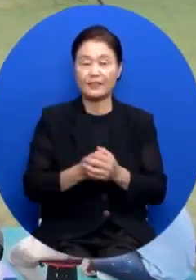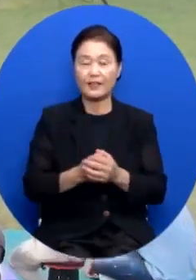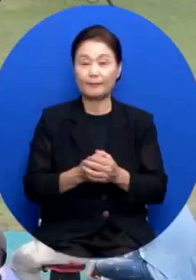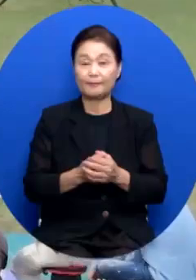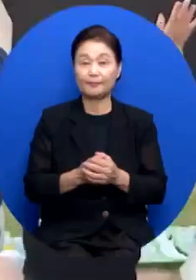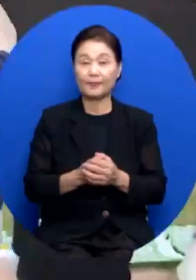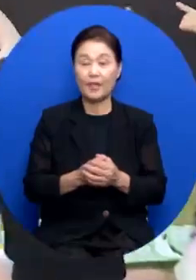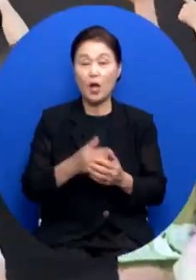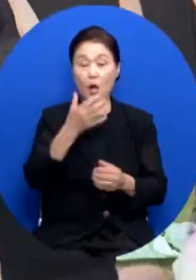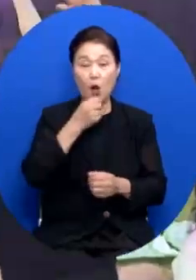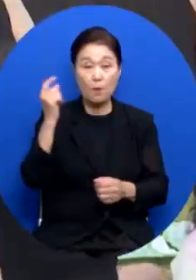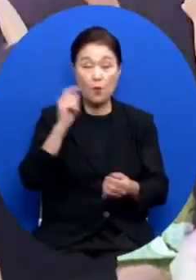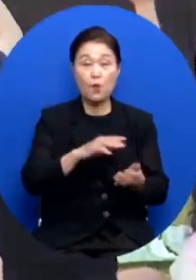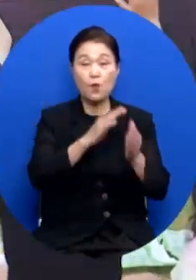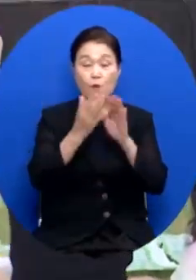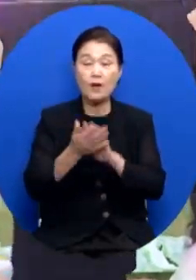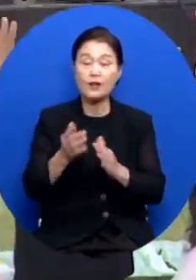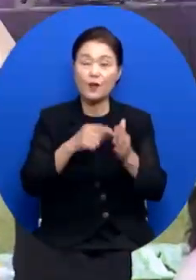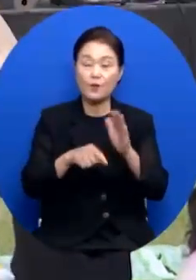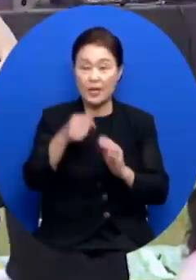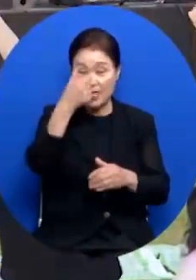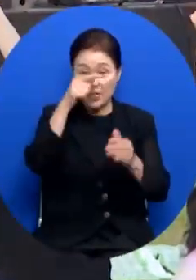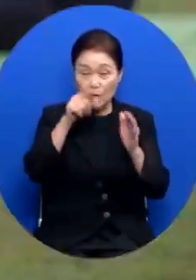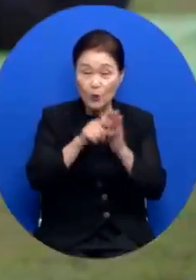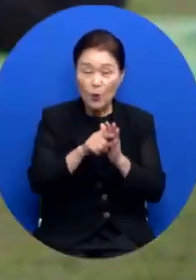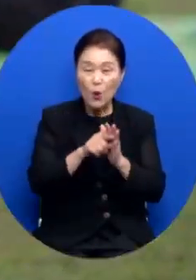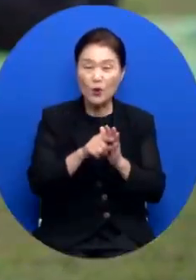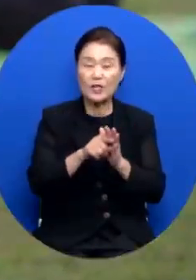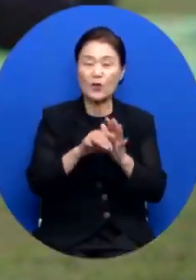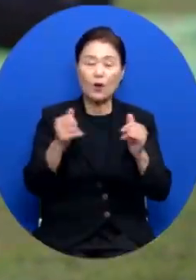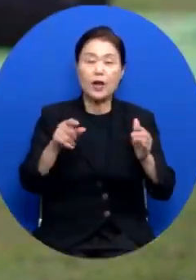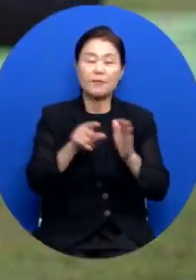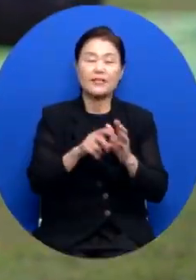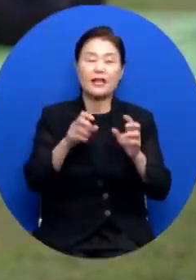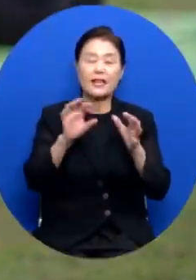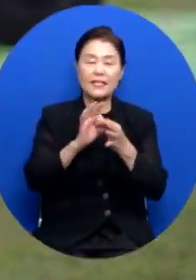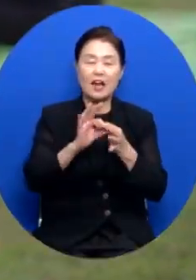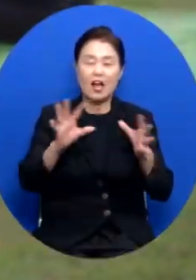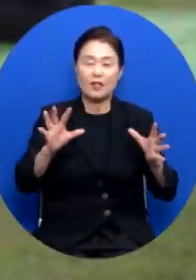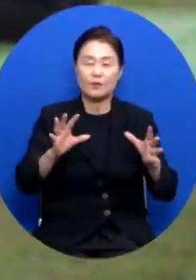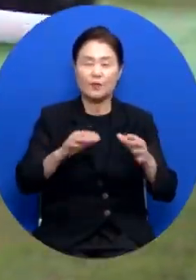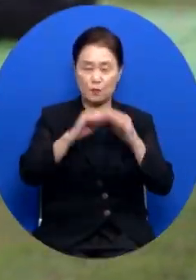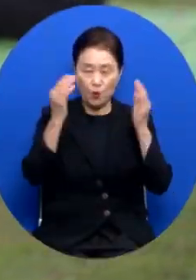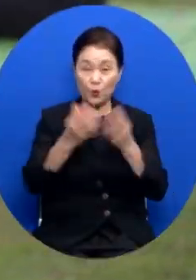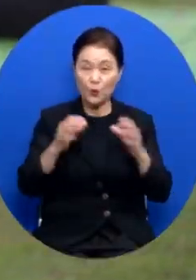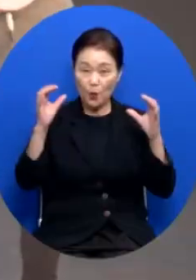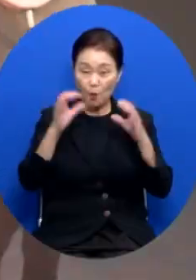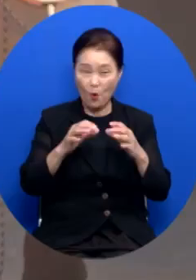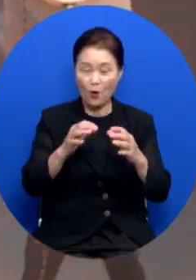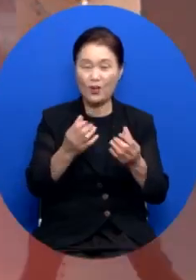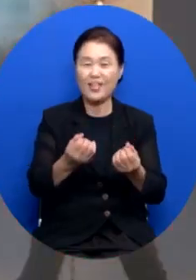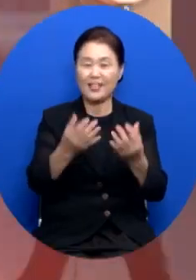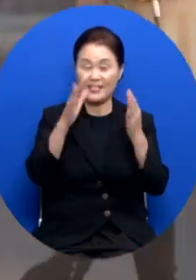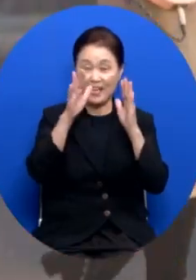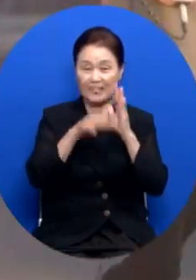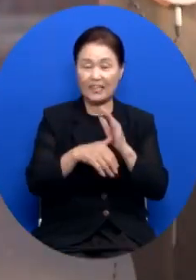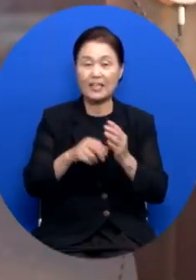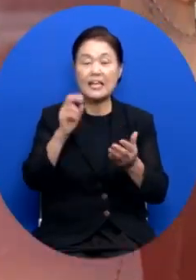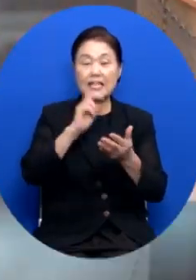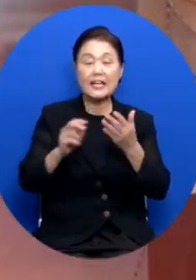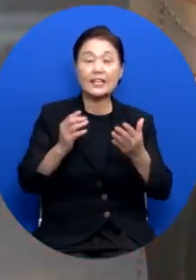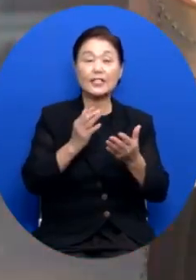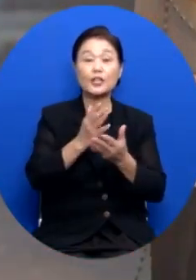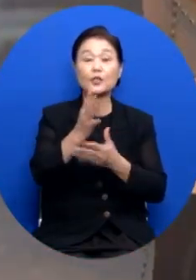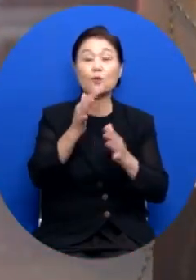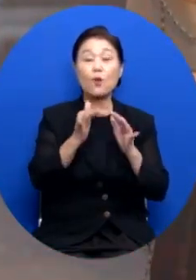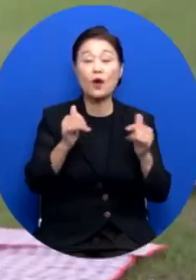영동 지역 복음화를 위해 기독인과 비기독인이 함께하는 기독교 문화축제로 마련된 이번 콘서트에선 찬양사역자 브라이언